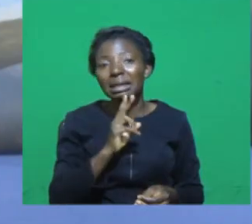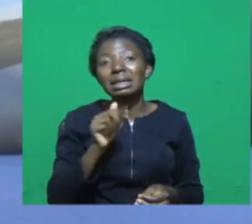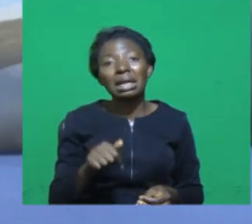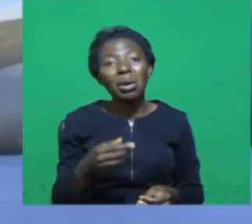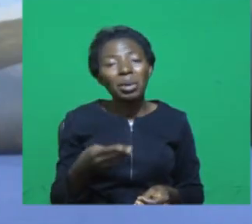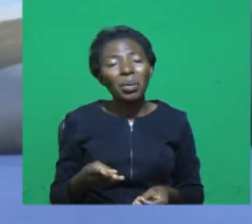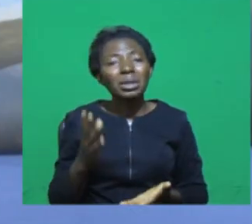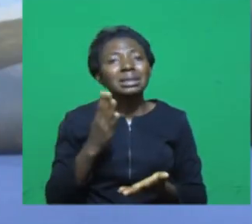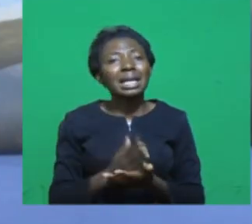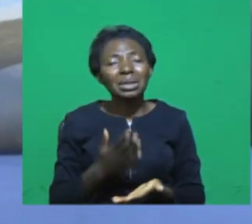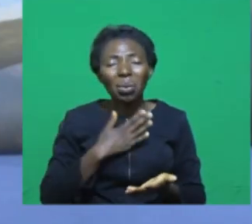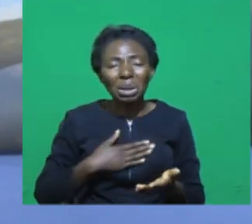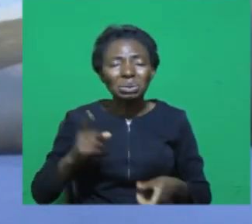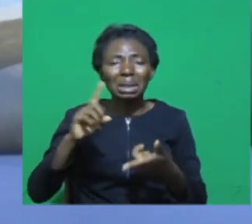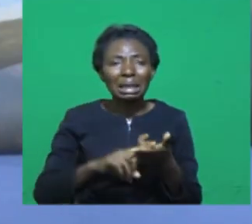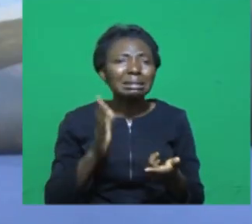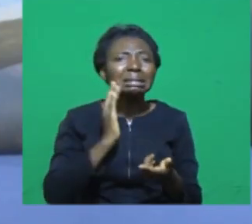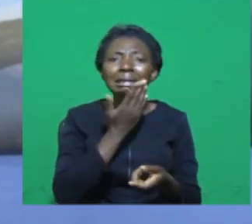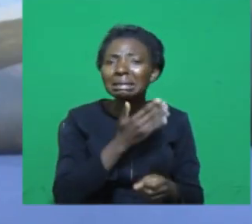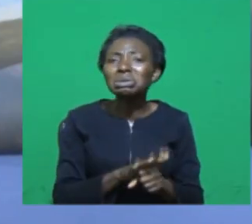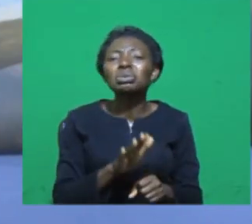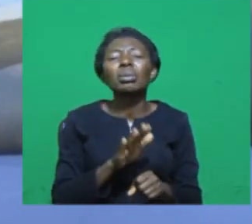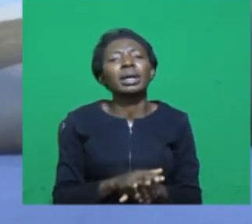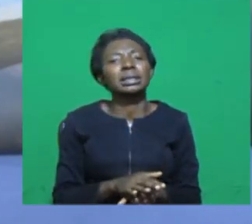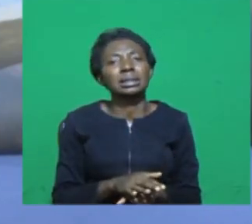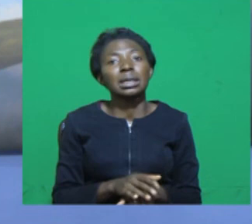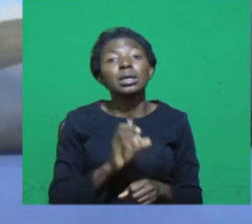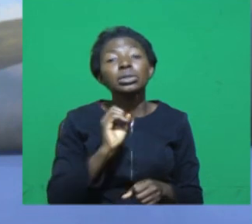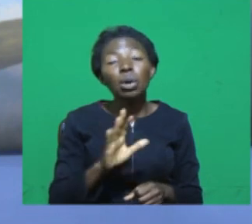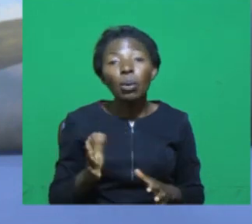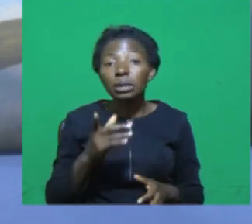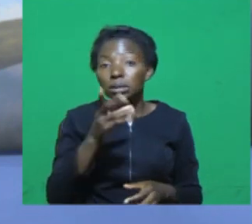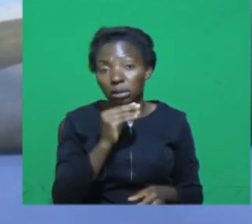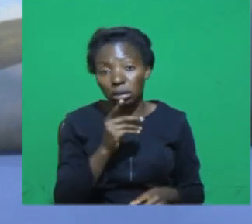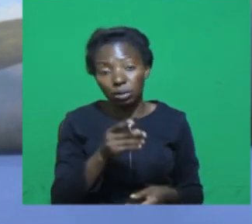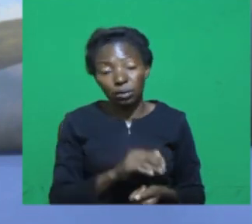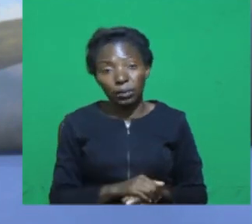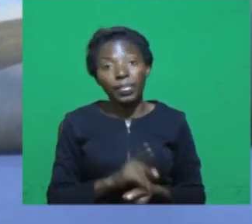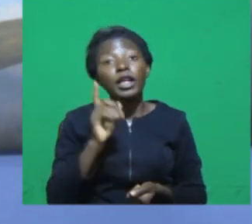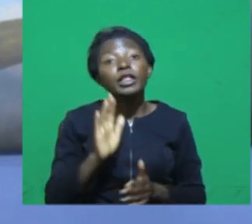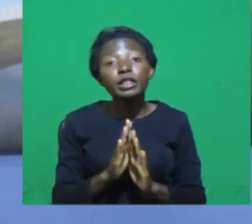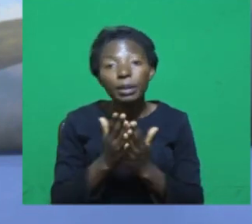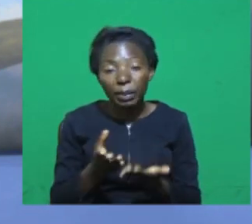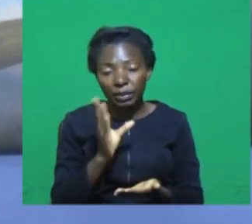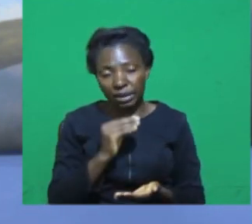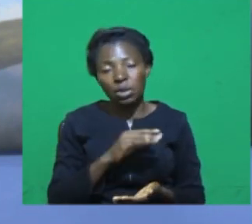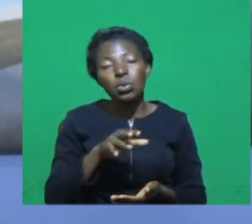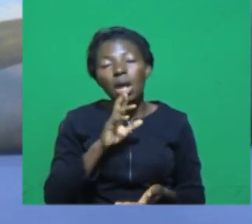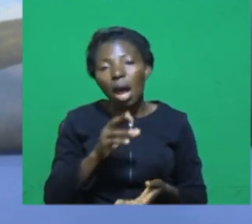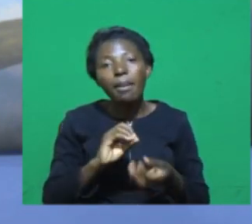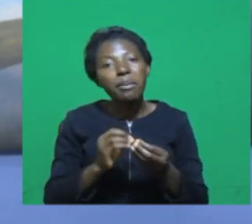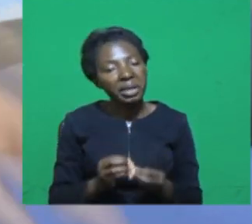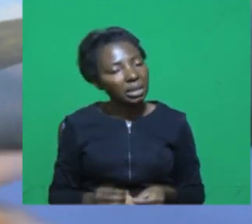shungu dziya dzekuwedzeredza. Animazona manje. Saka chandiri kungokumbira vateereri, bhaibheri riri kutoti we were made